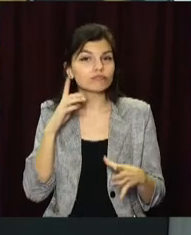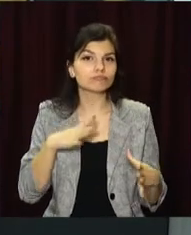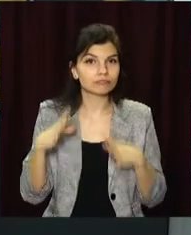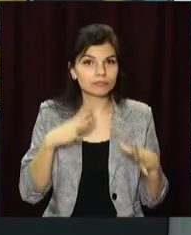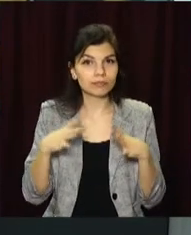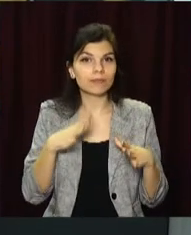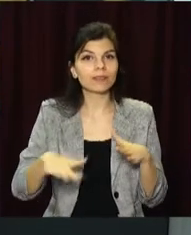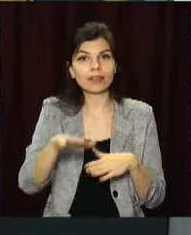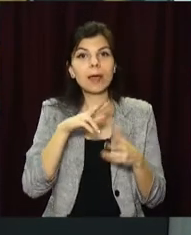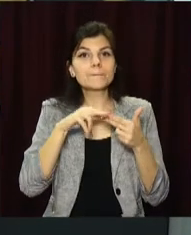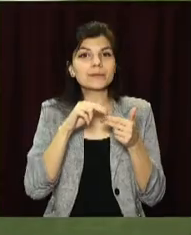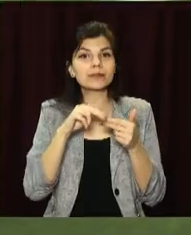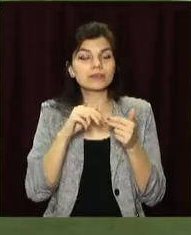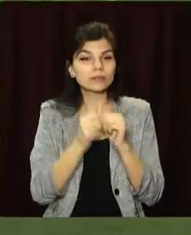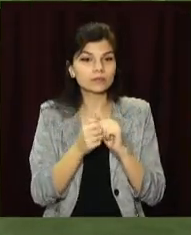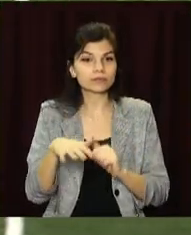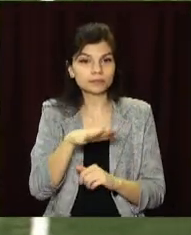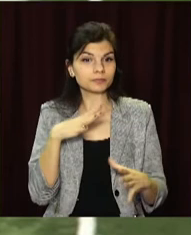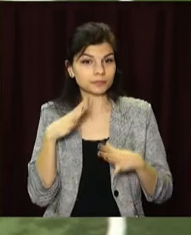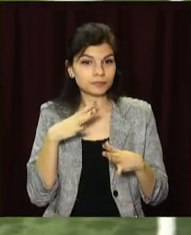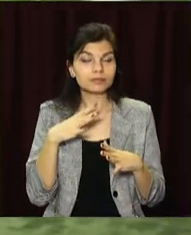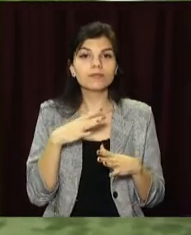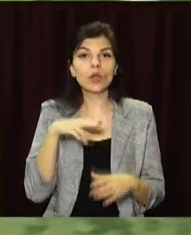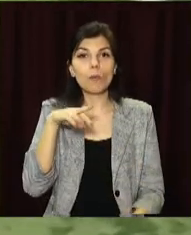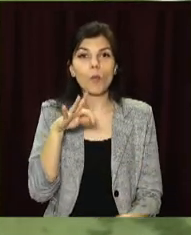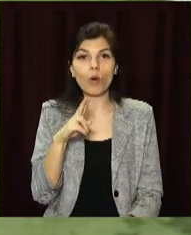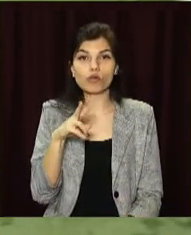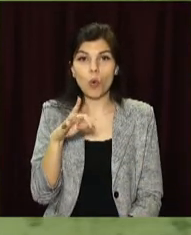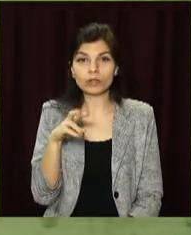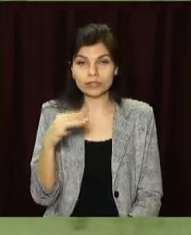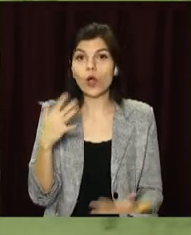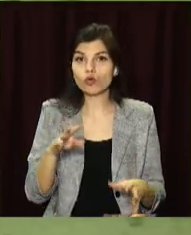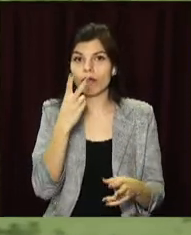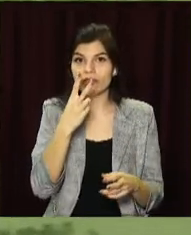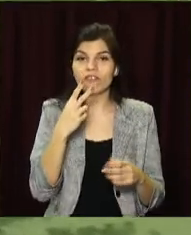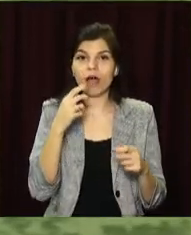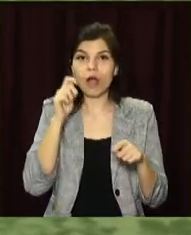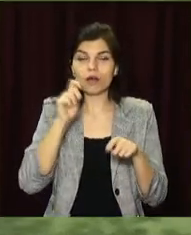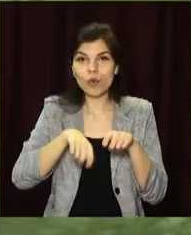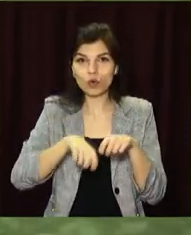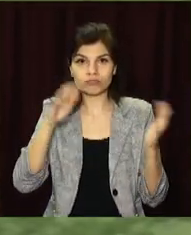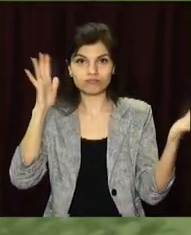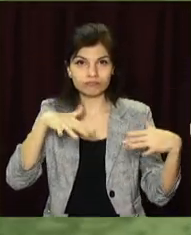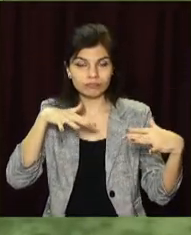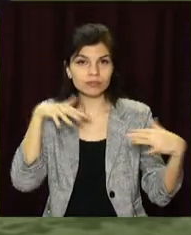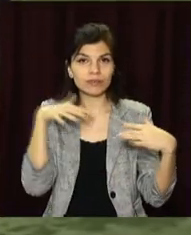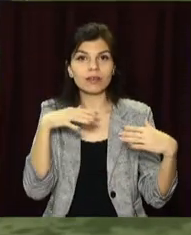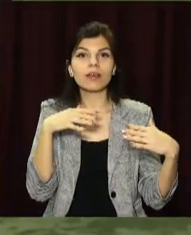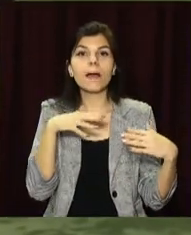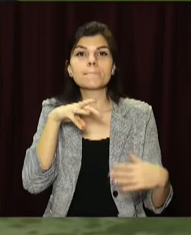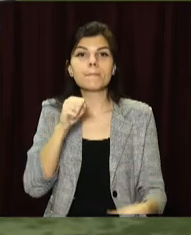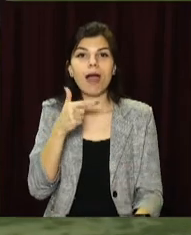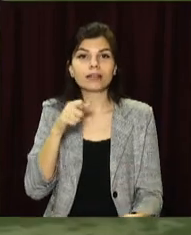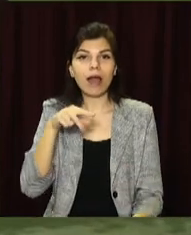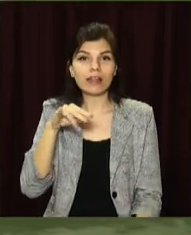на заміській базі у Придніпровську. Зокрема, підопічні Олександра Поклонського вже провели два контрольні спаринги із представником першої ліги